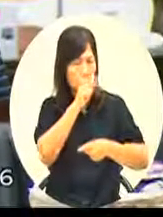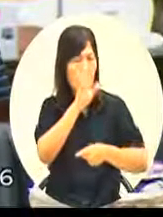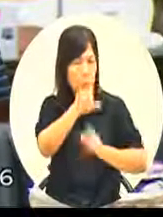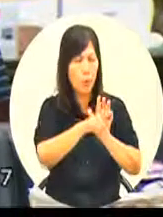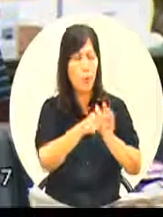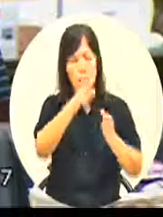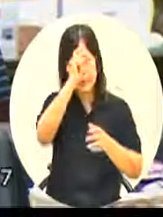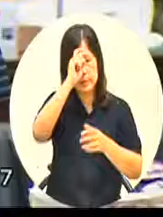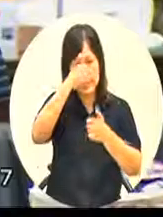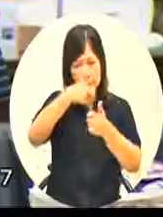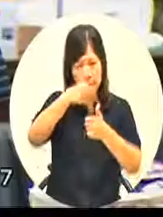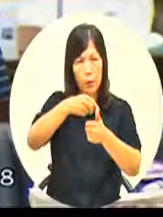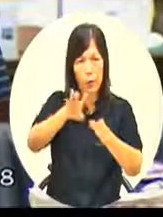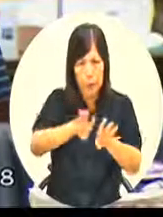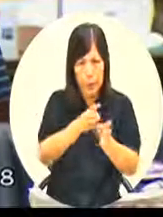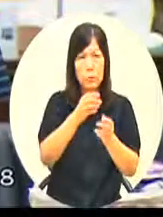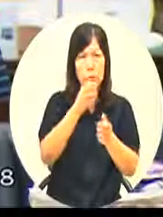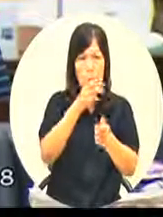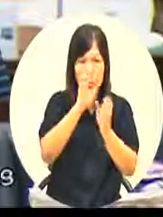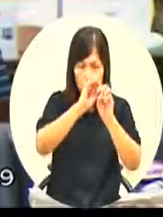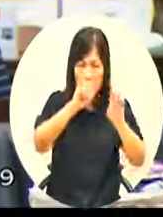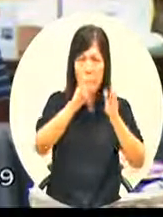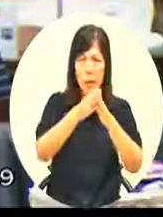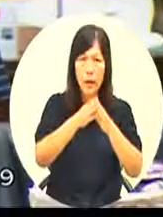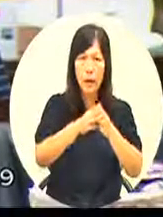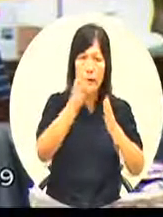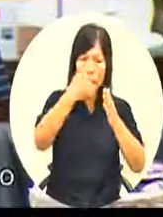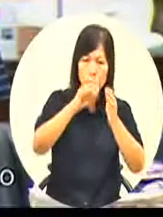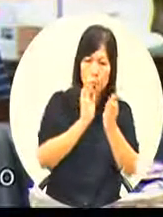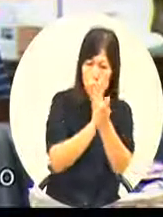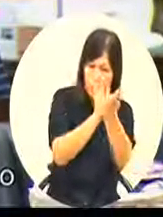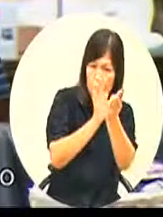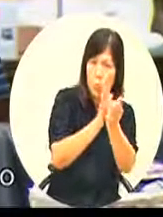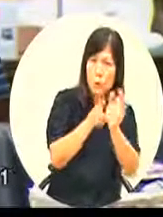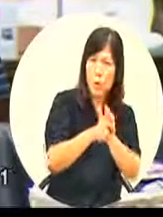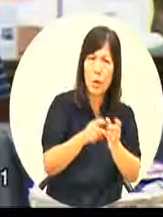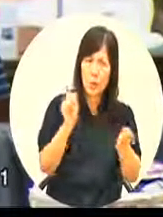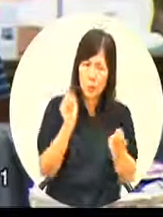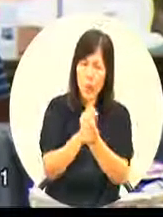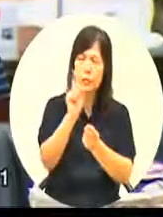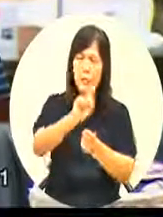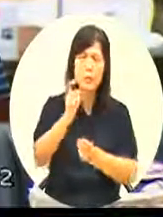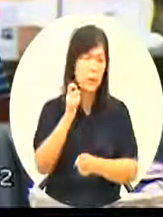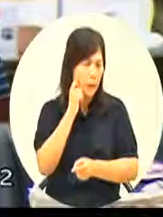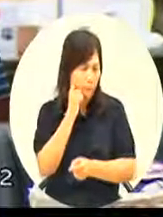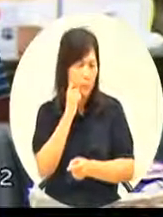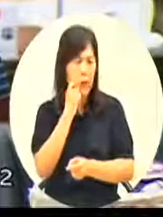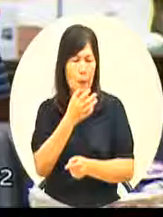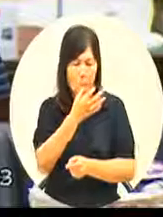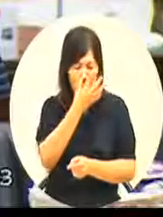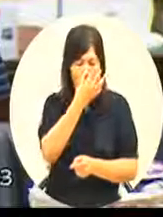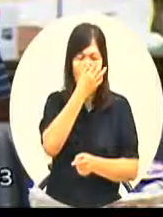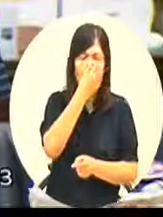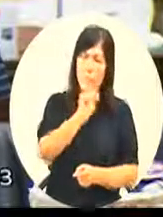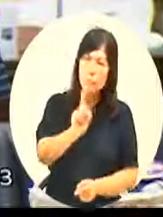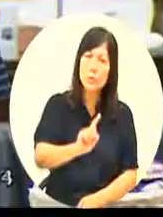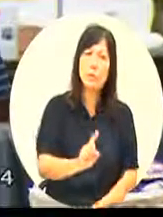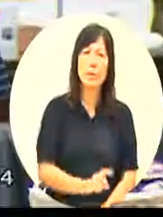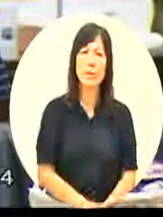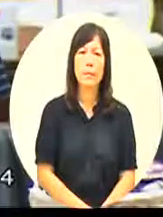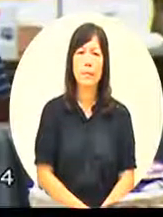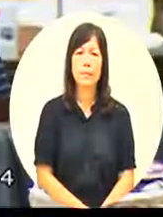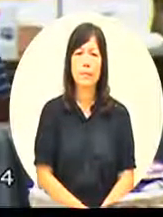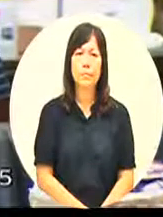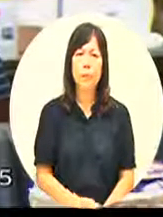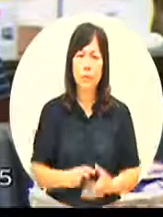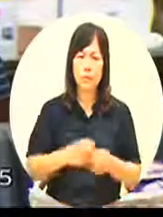起。好，那整个学校的复建过程中有没有遇到怎样的困难或困境？包括我这边，我